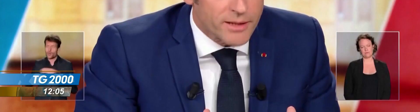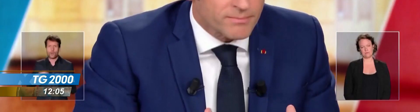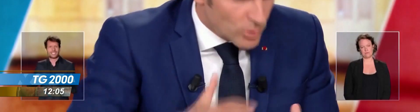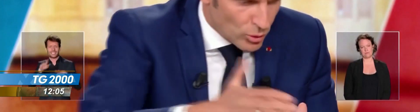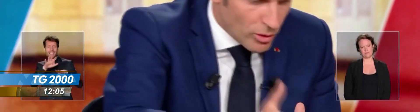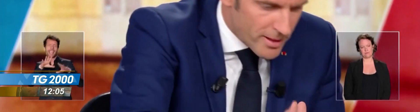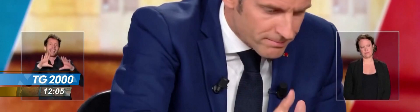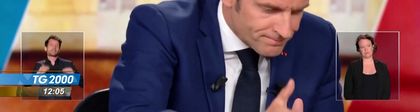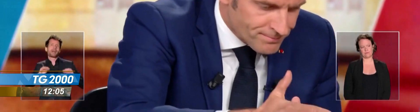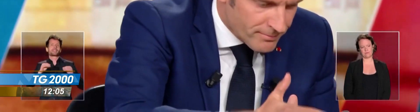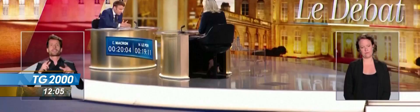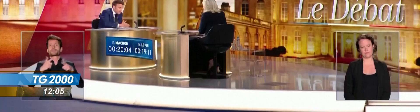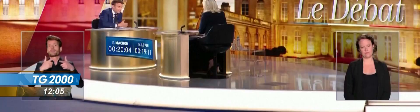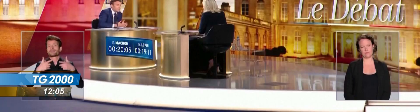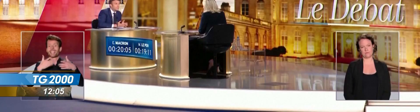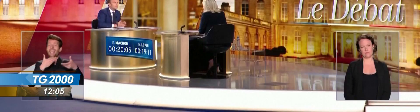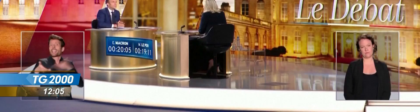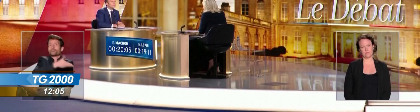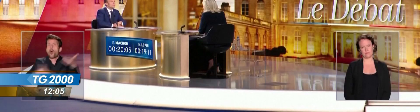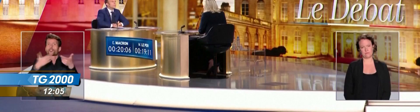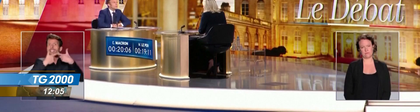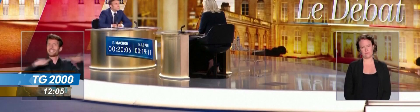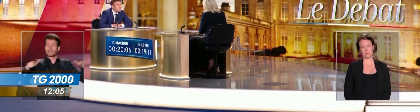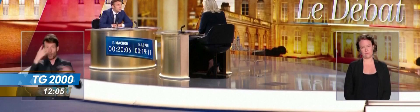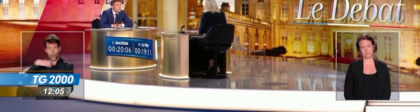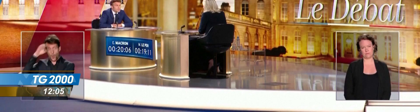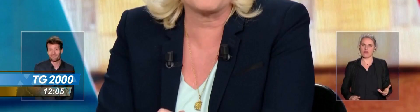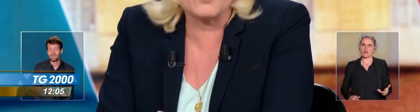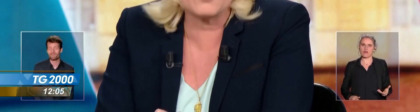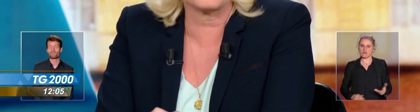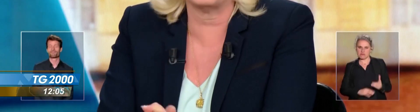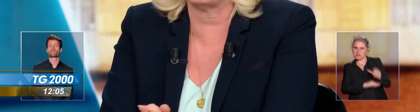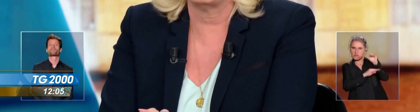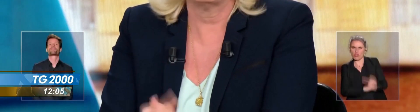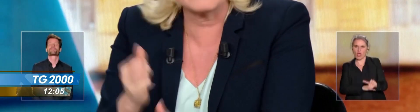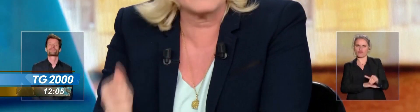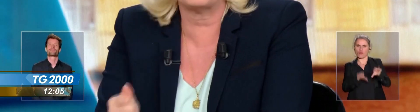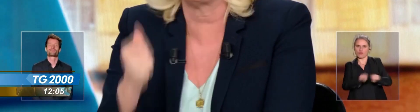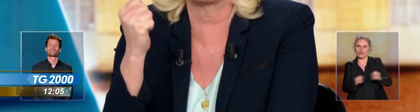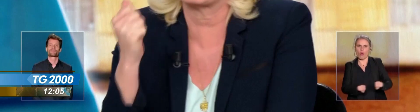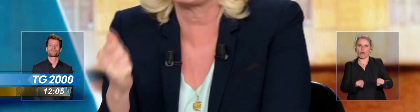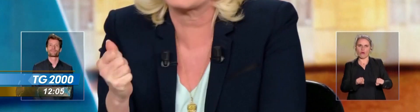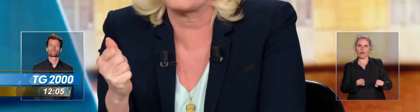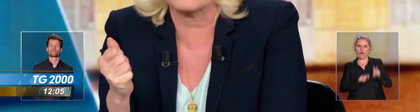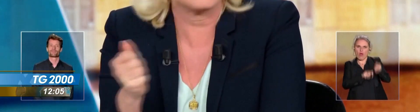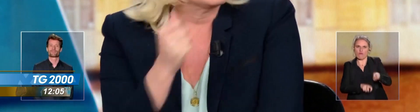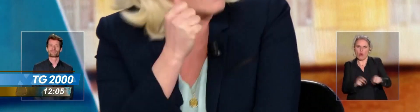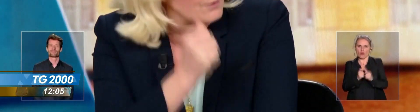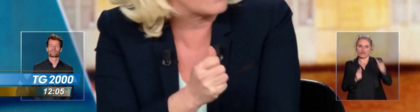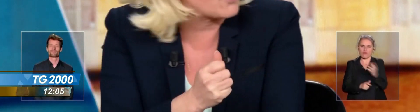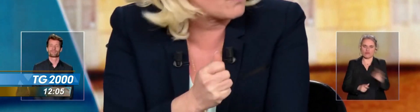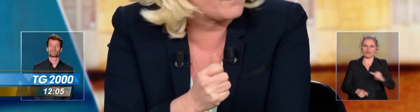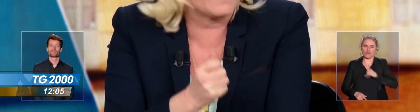durante tutto il dibattito la le pen e non ha mai accennato islamo immigrazione temi per decenni centrali nella sua campagna